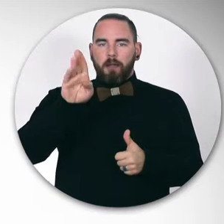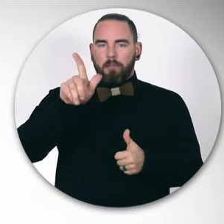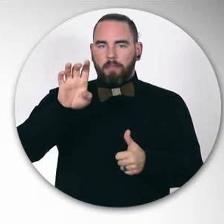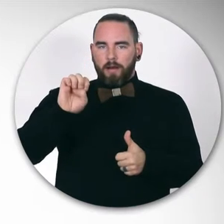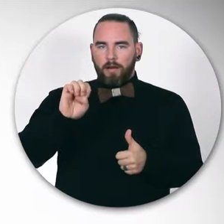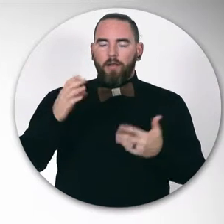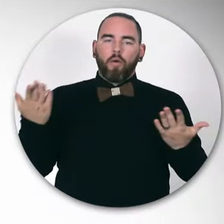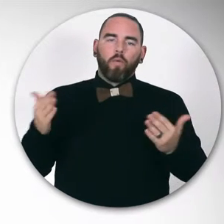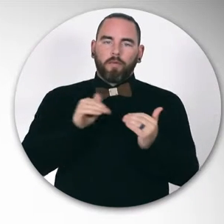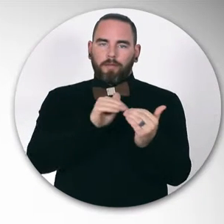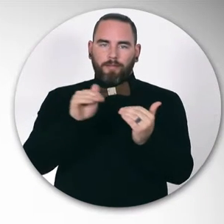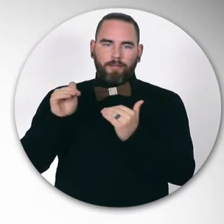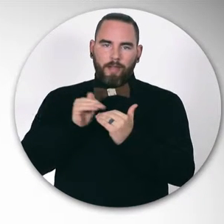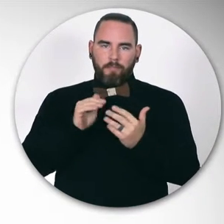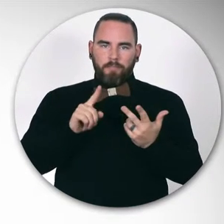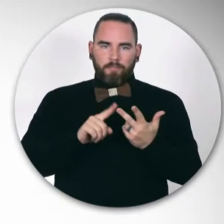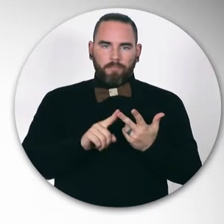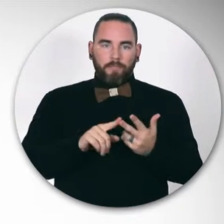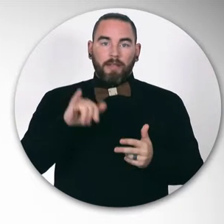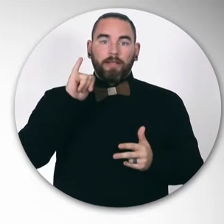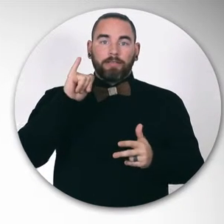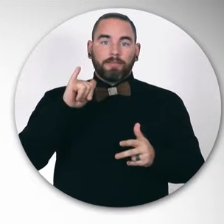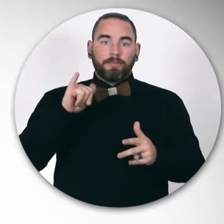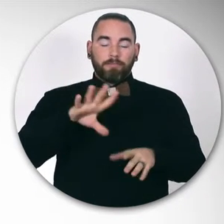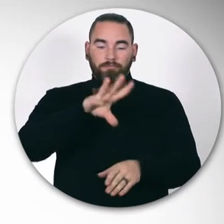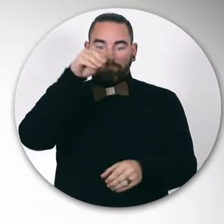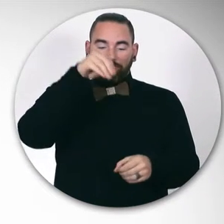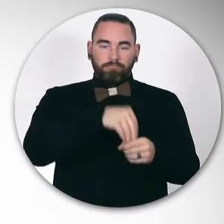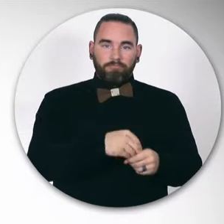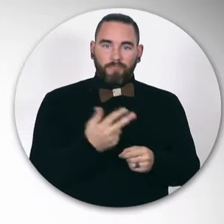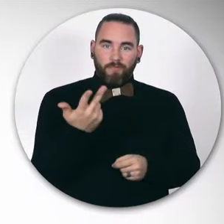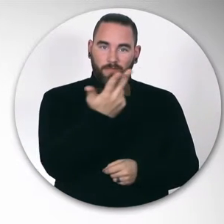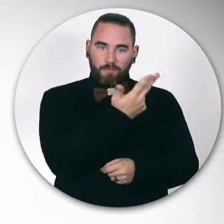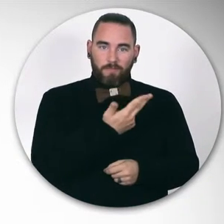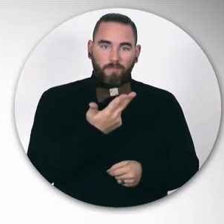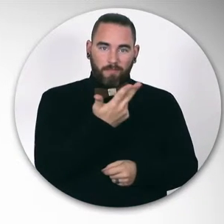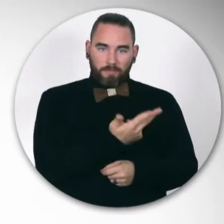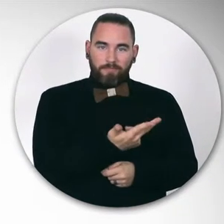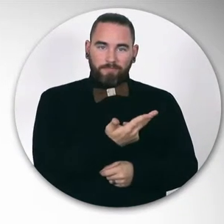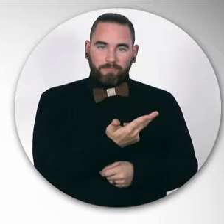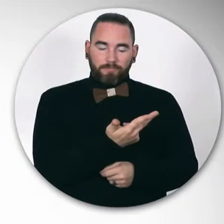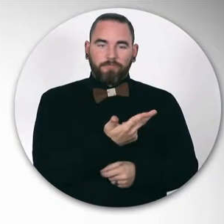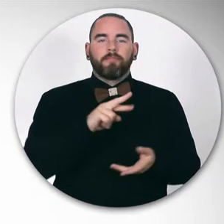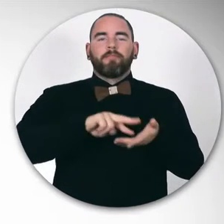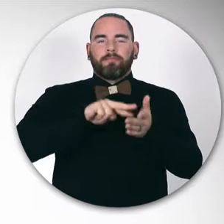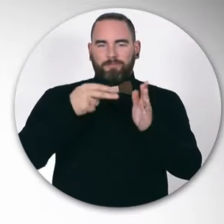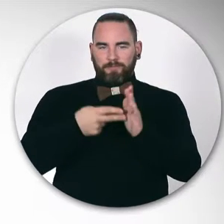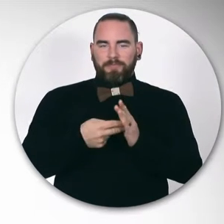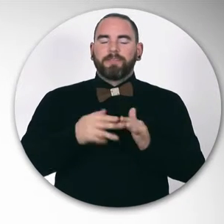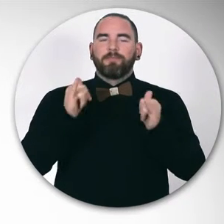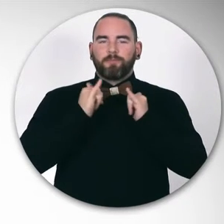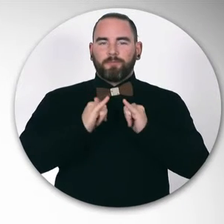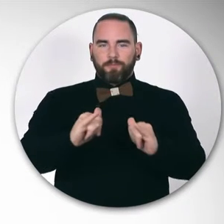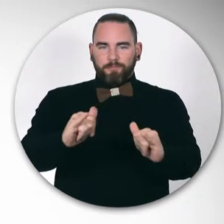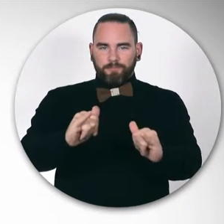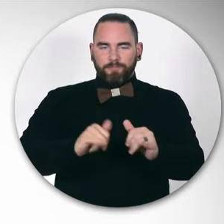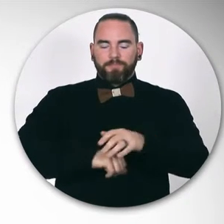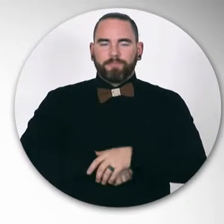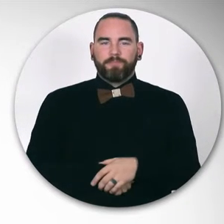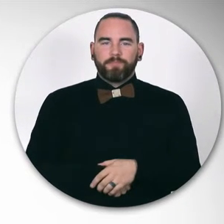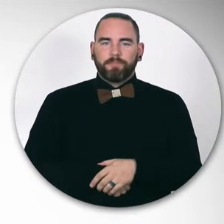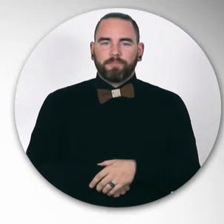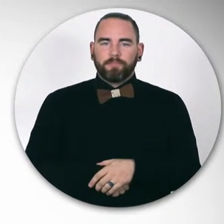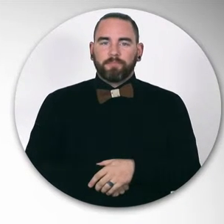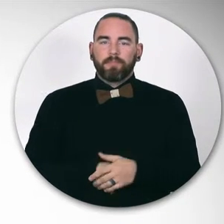équitable. Lorsqu'une action a des retombées sociales, économiques et environnementales, elle devient durable.